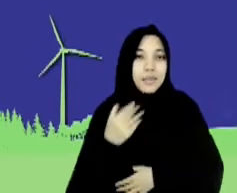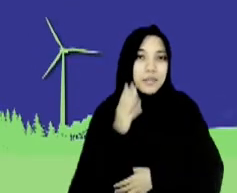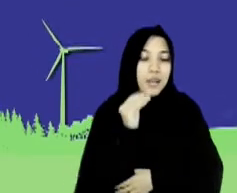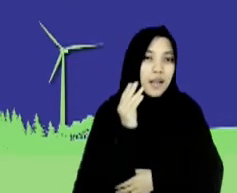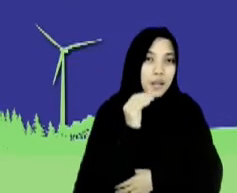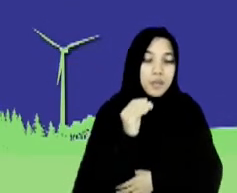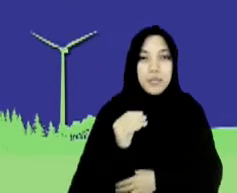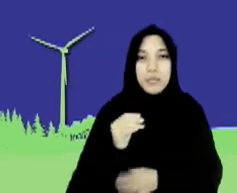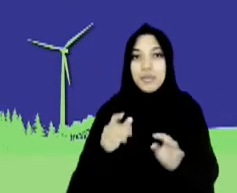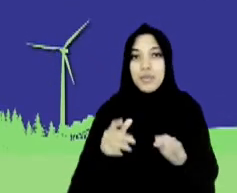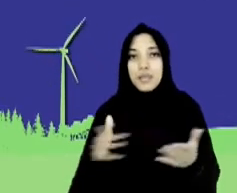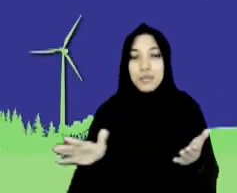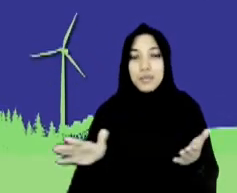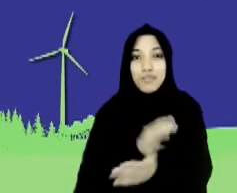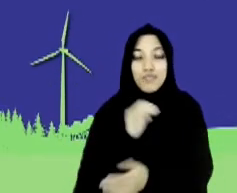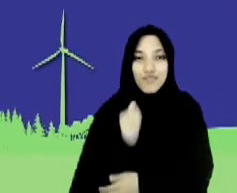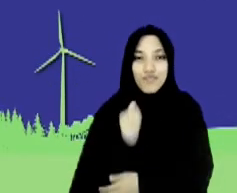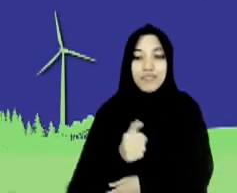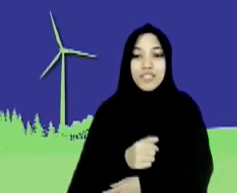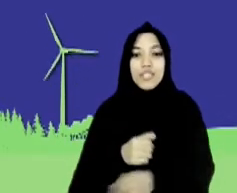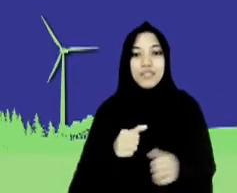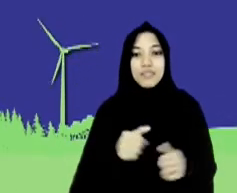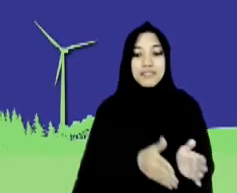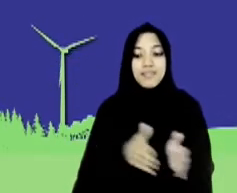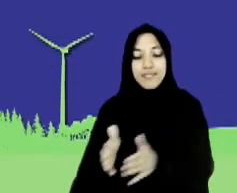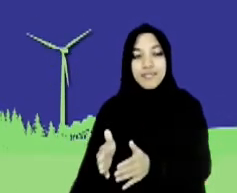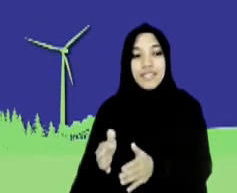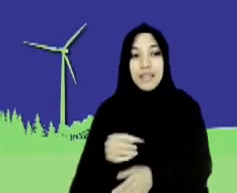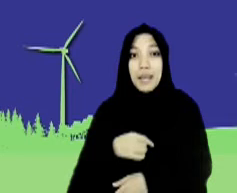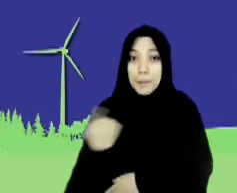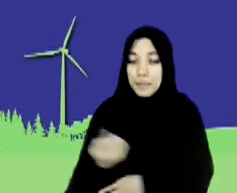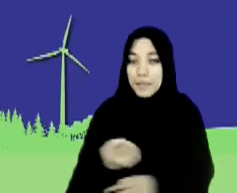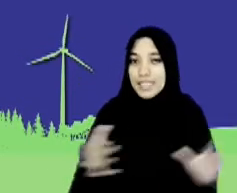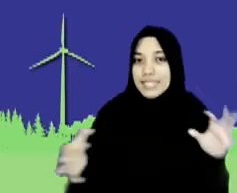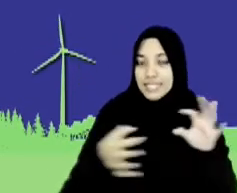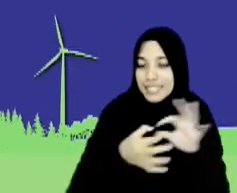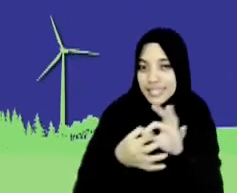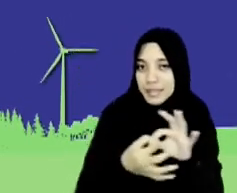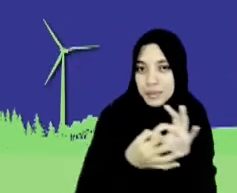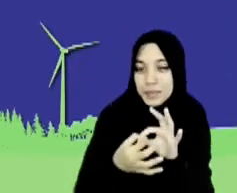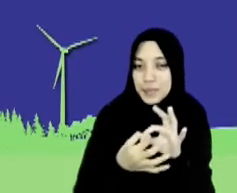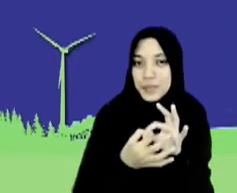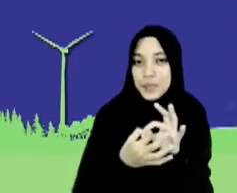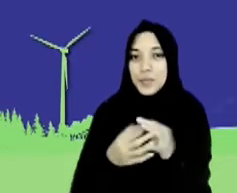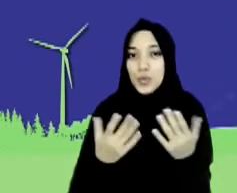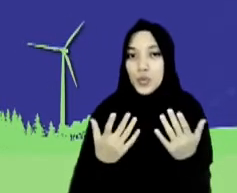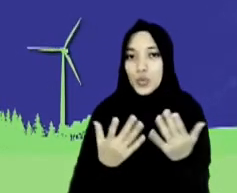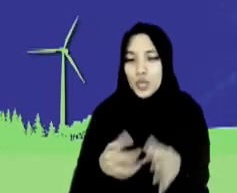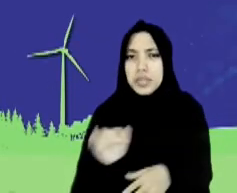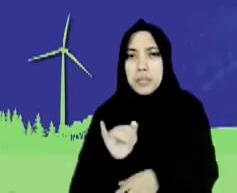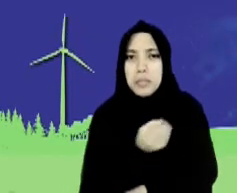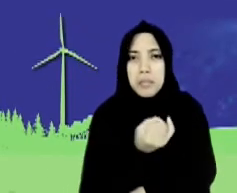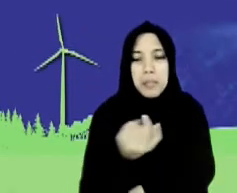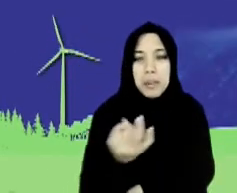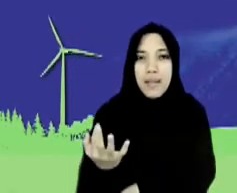itu juga kita eh kerja sama dan dan eh berkolaborasi dengan bagai